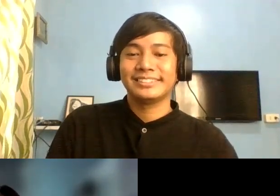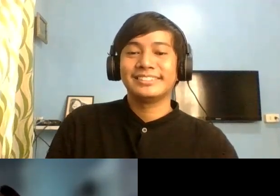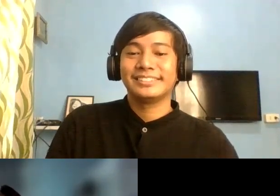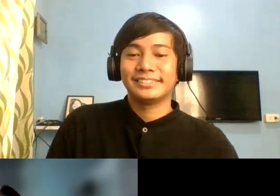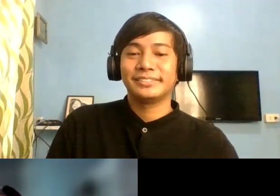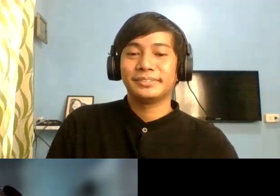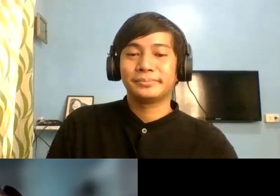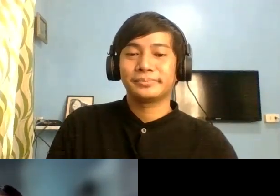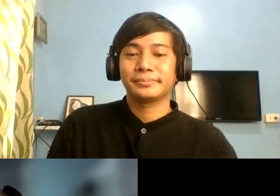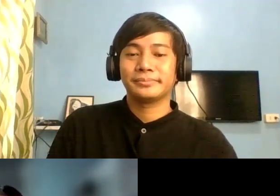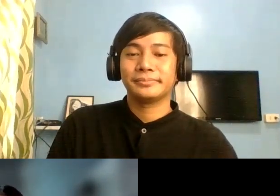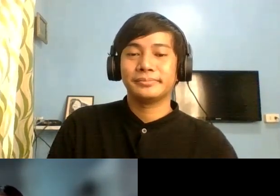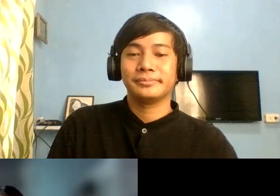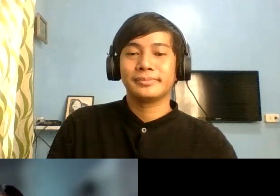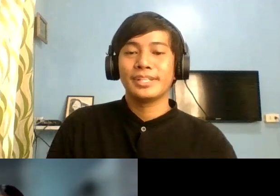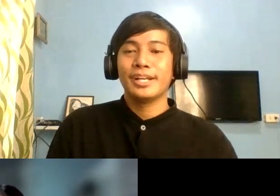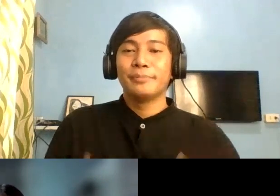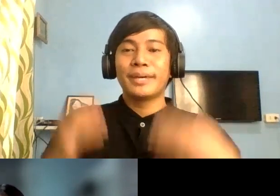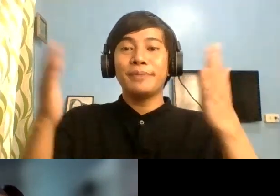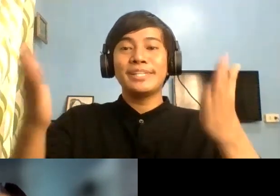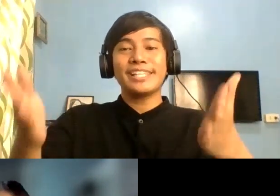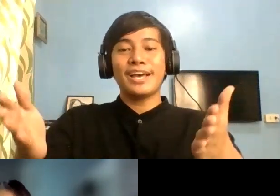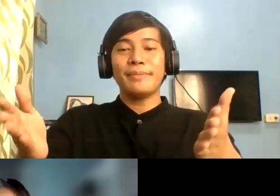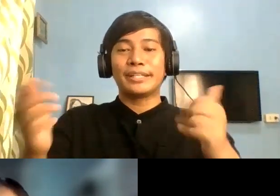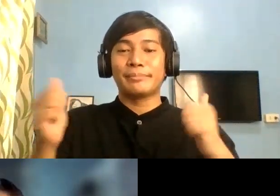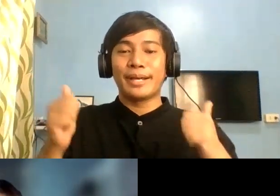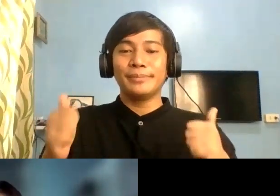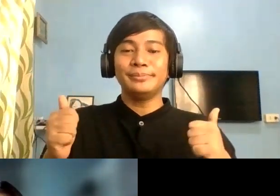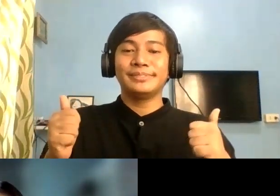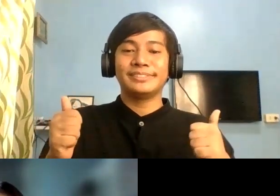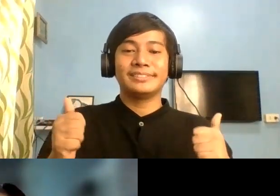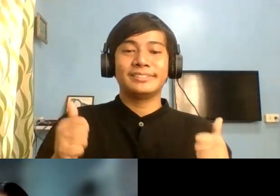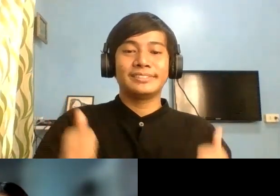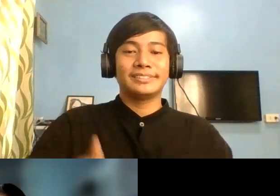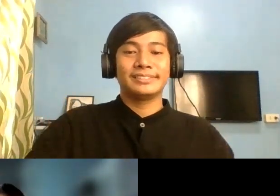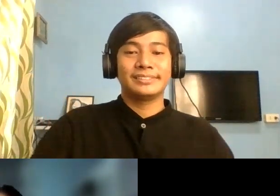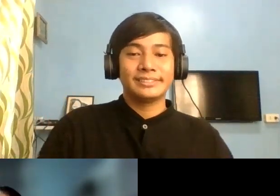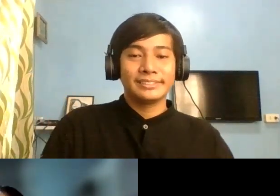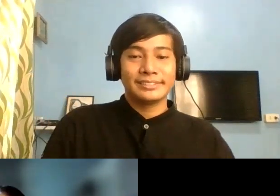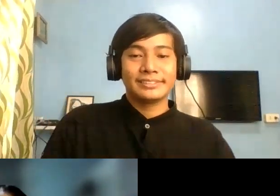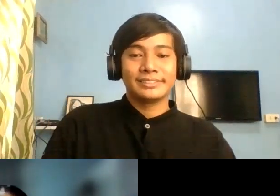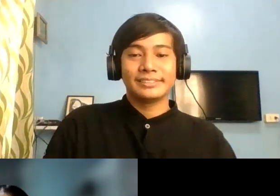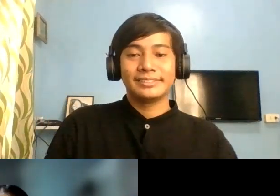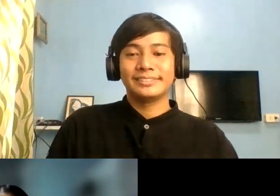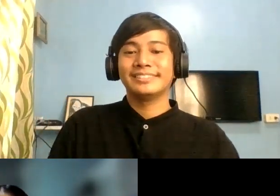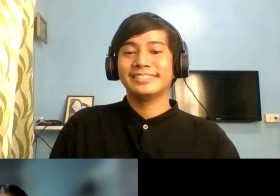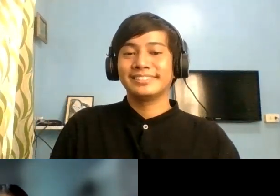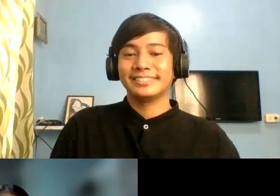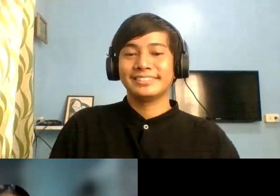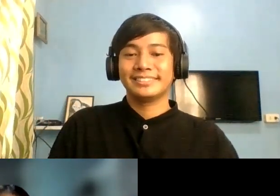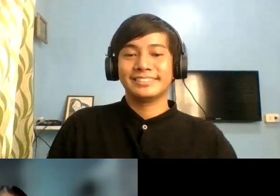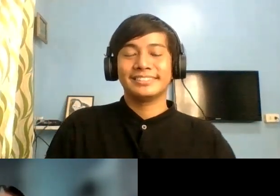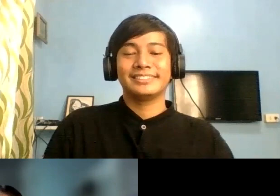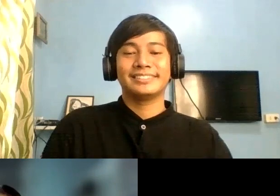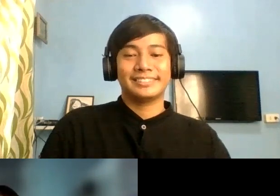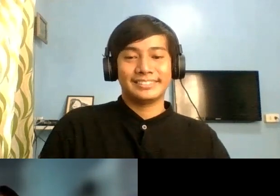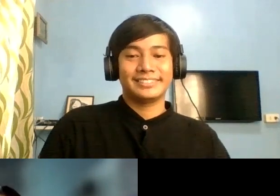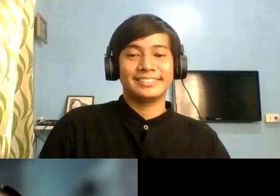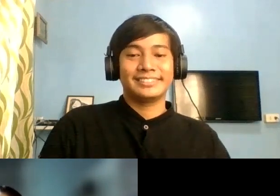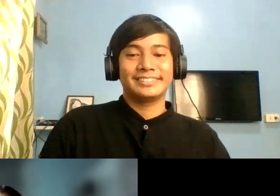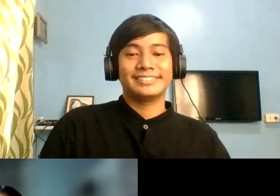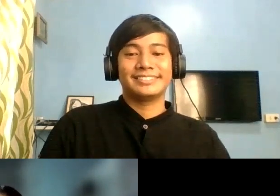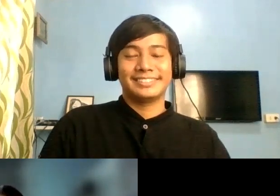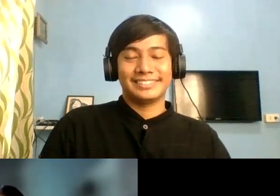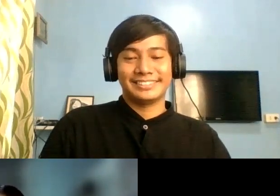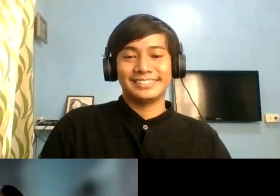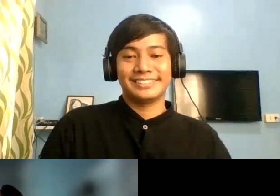galing naman ni Ma'am. Kaya naman, Maraming salamat, ma'am. Sa na namang makabuluhang talakayan ng ating